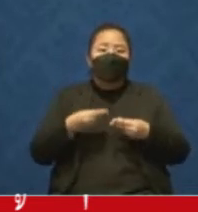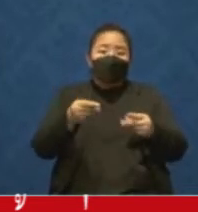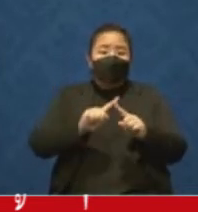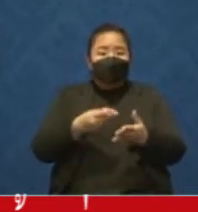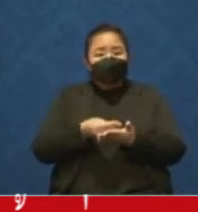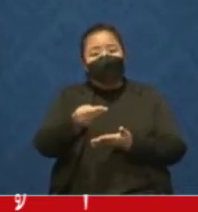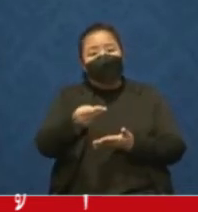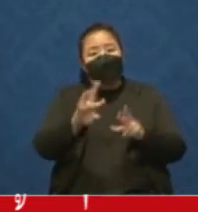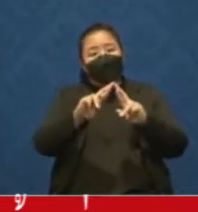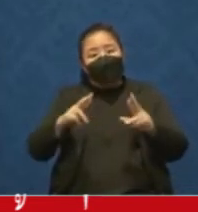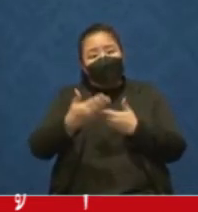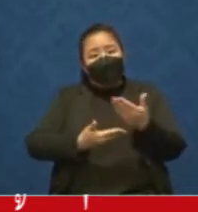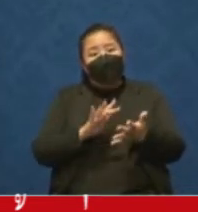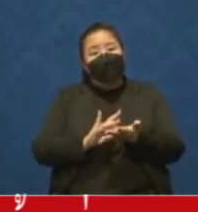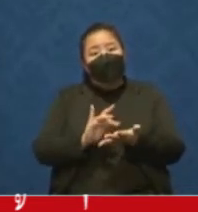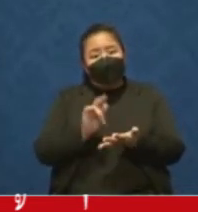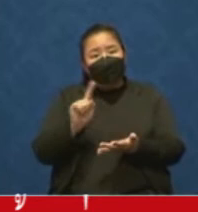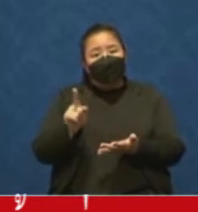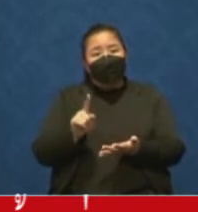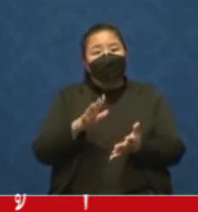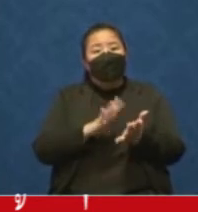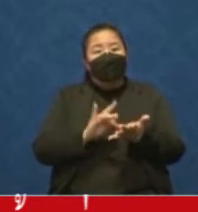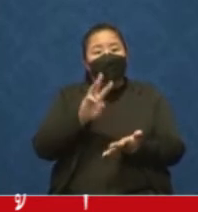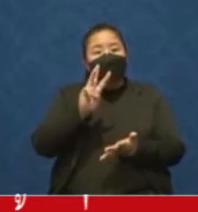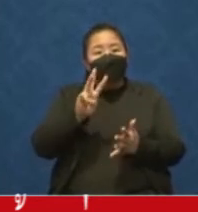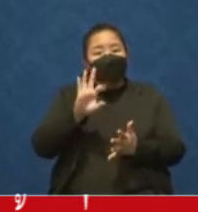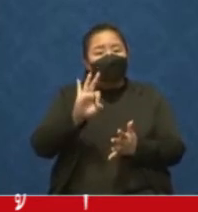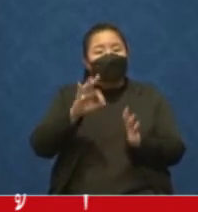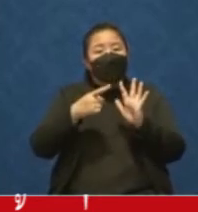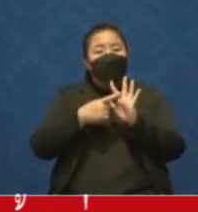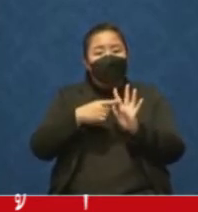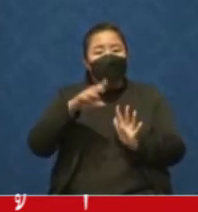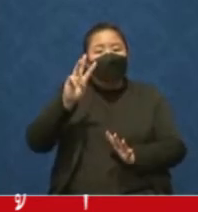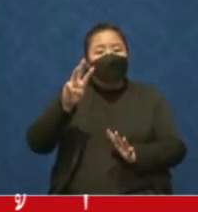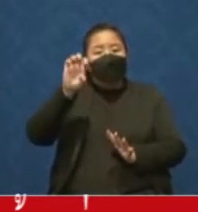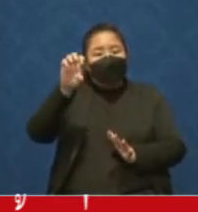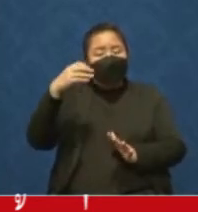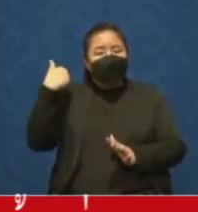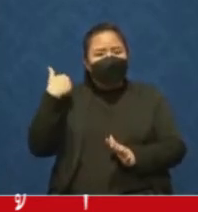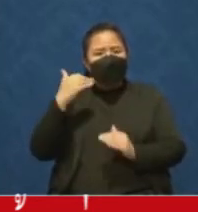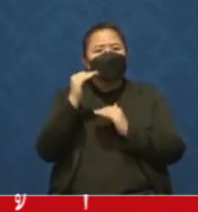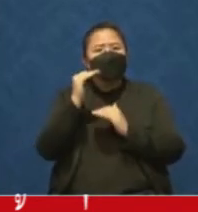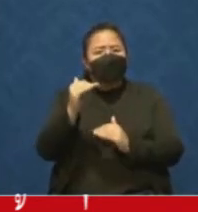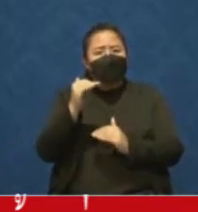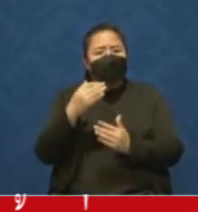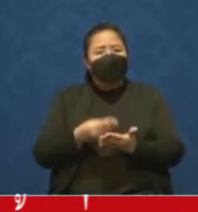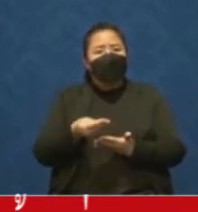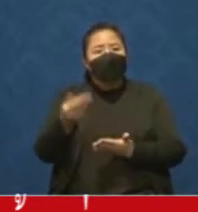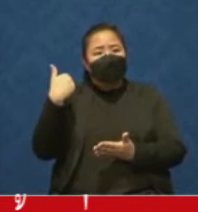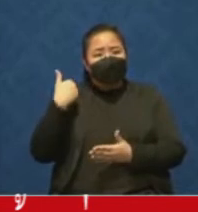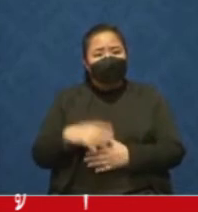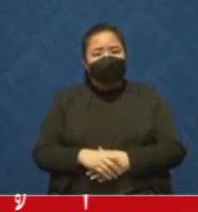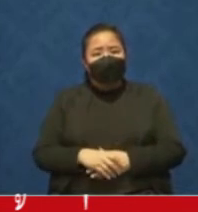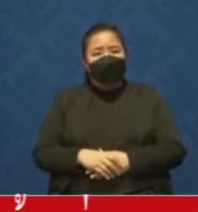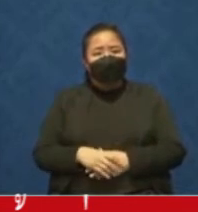ื้อร้านขายยายาฟาวิพิราเวียเองก็มีข้อจำกดในการจ่ายเป็นอย่างมาก